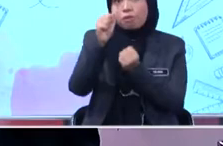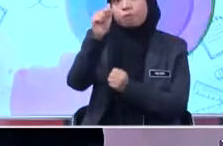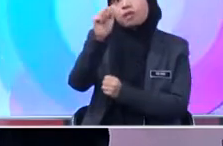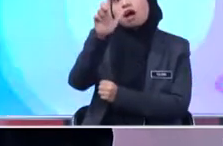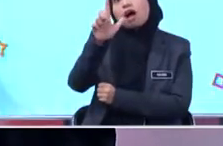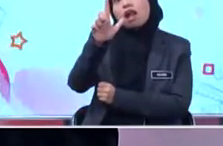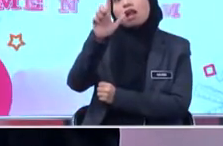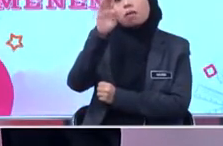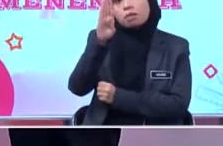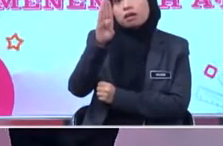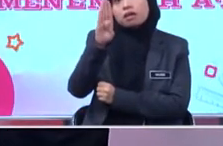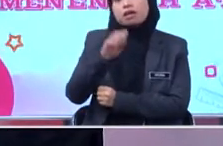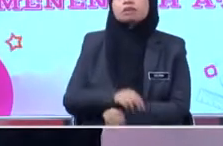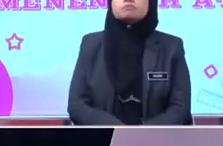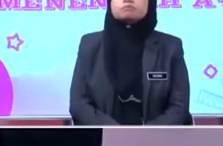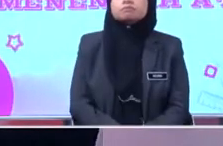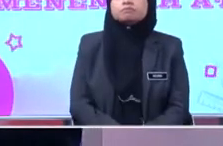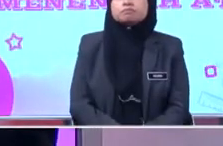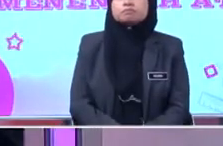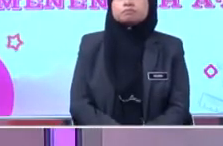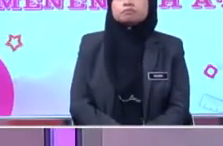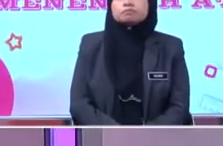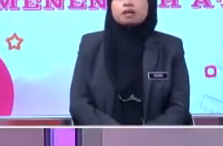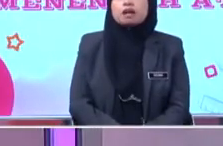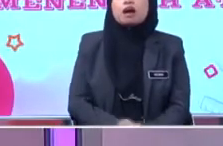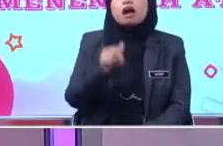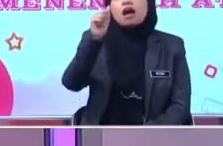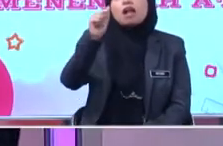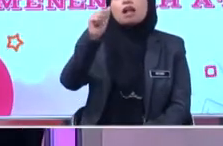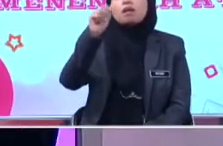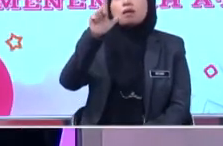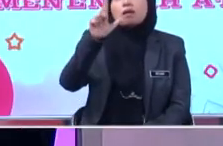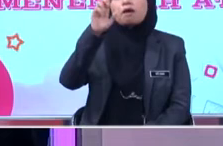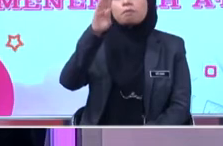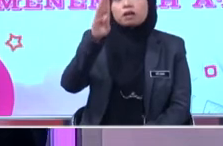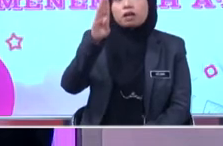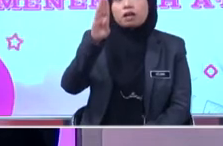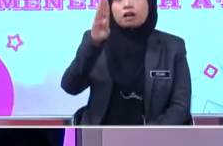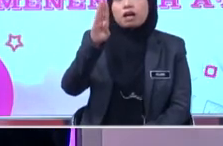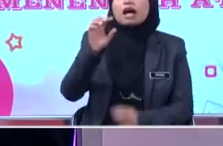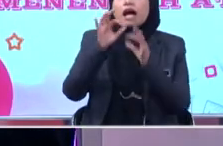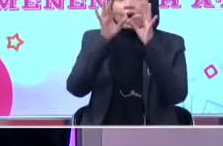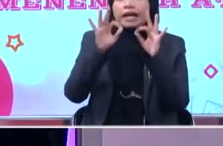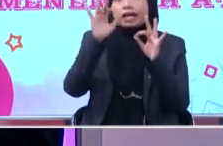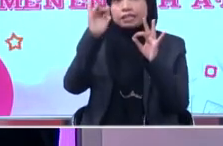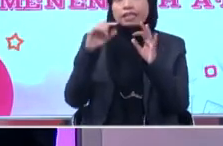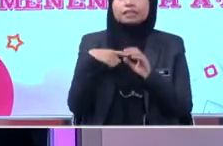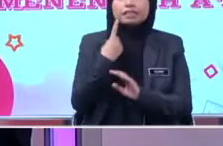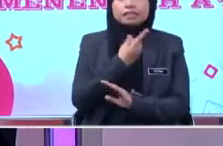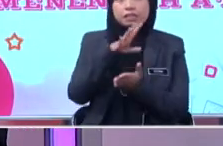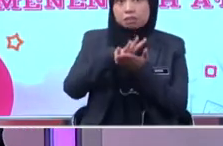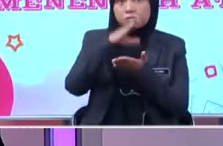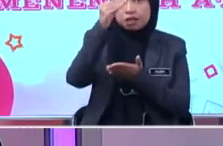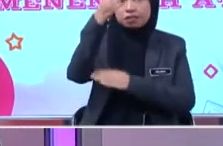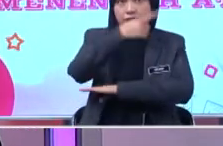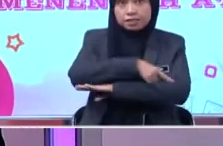284 oke Rina Yeni Allah surah al-baqarah ayat yang kita belajar pada hari ini di tadi kita udah